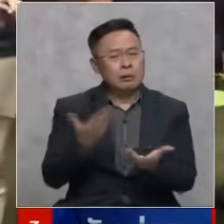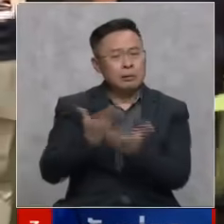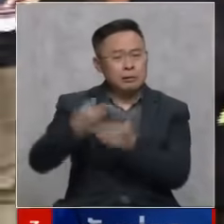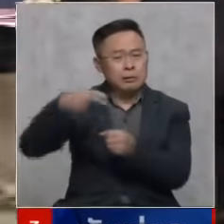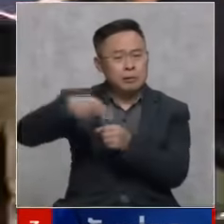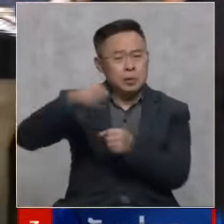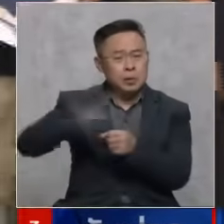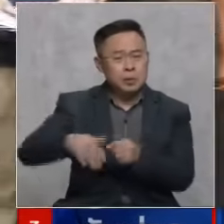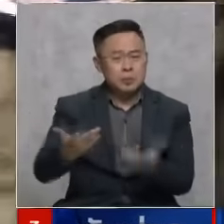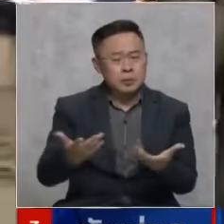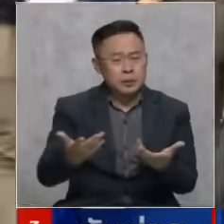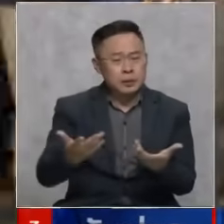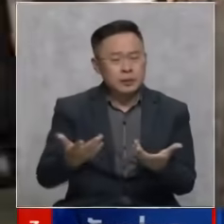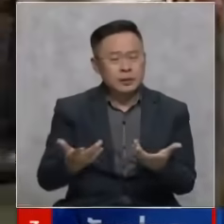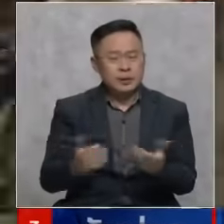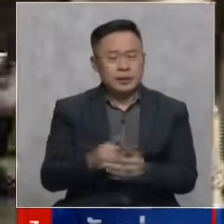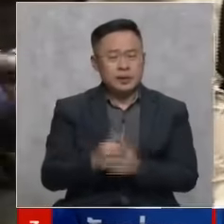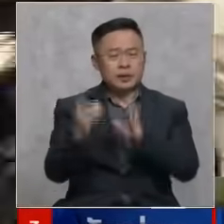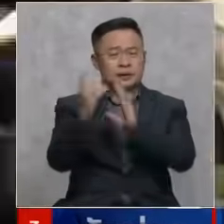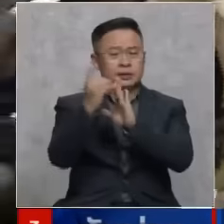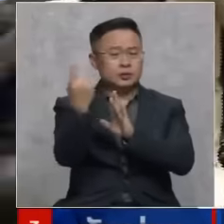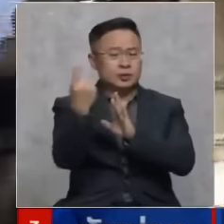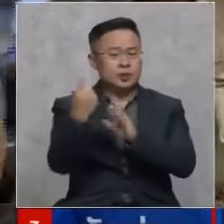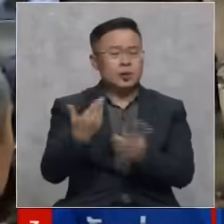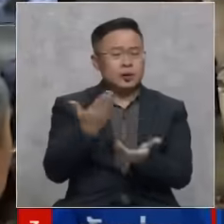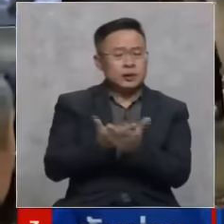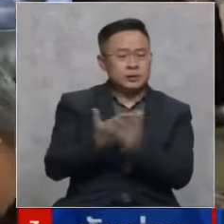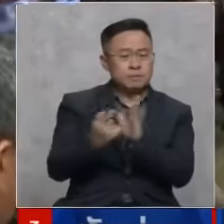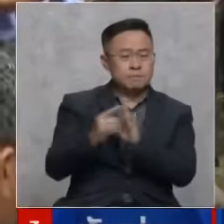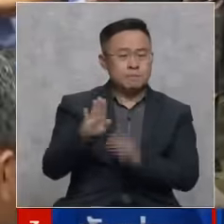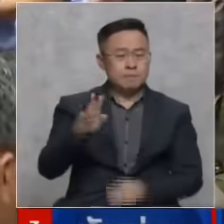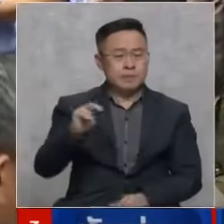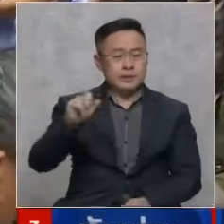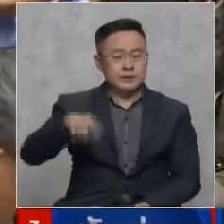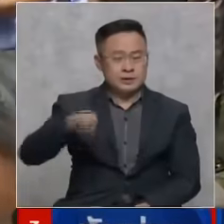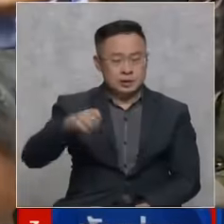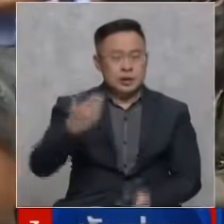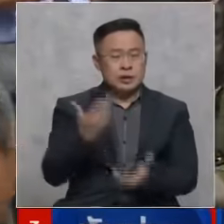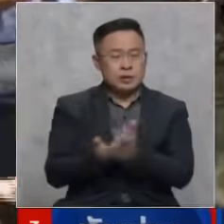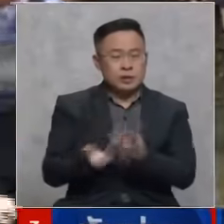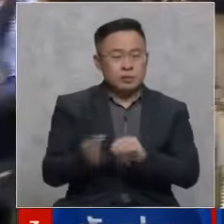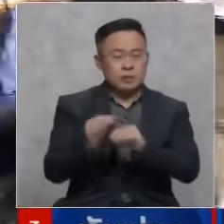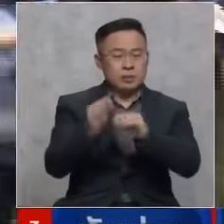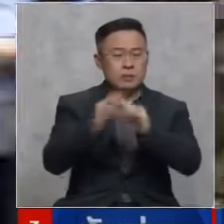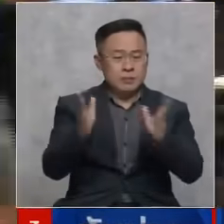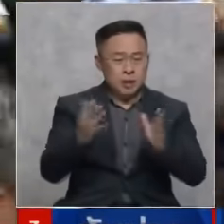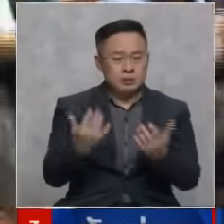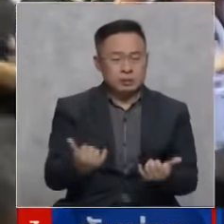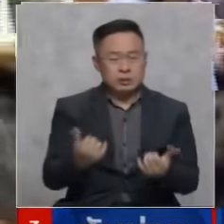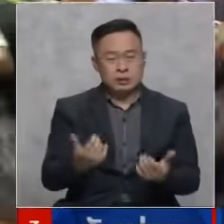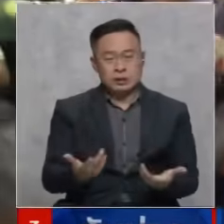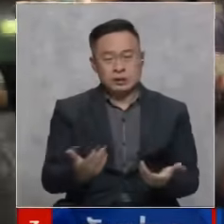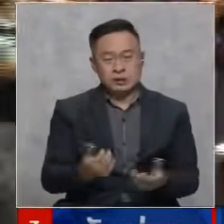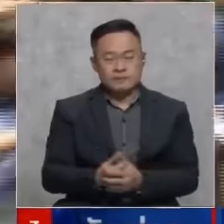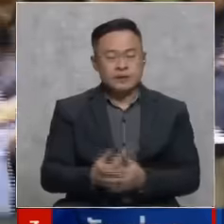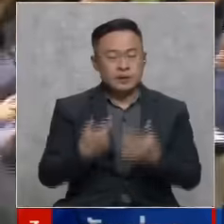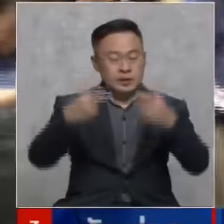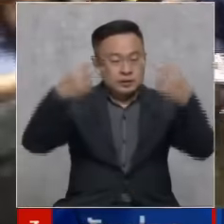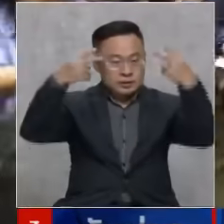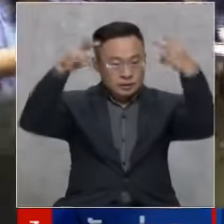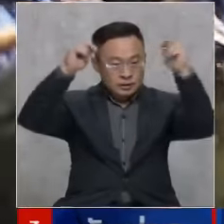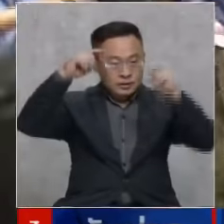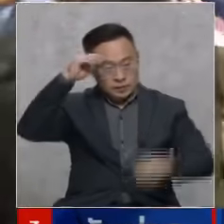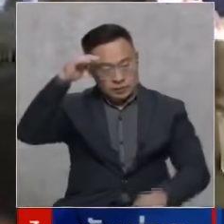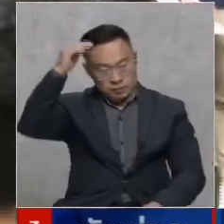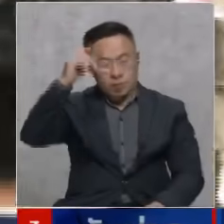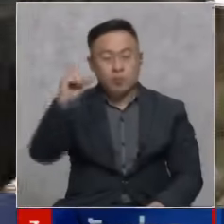เบนซินมีสิทธิ์ไหมคะท่านนายกจะลดไหมคะ อยากลดด้วยใช่ไหมคะ เพราะตอนนี ้นายกบอกว่าที่ลดดีเซลเนี่ยเป็นภาคของการขนส่ง ใช่ คนเบนซิน